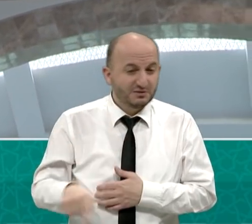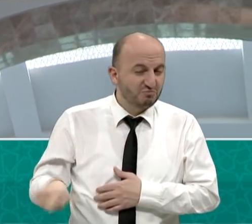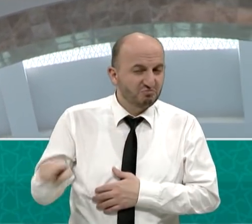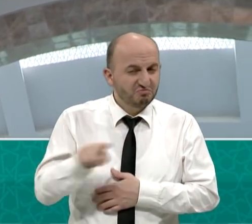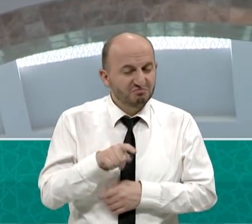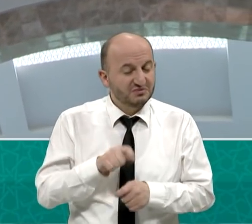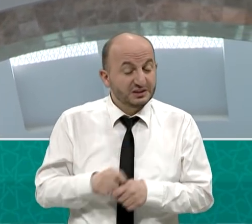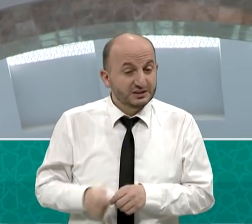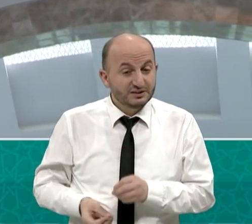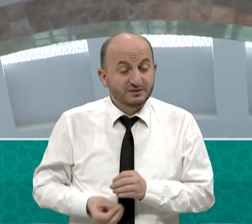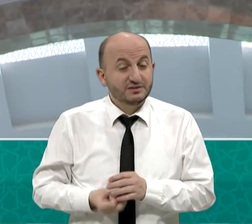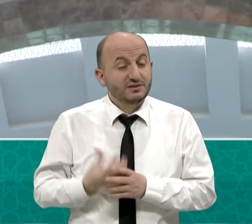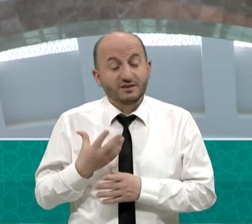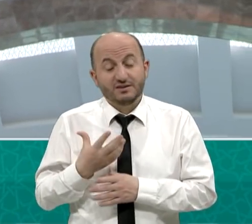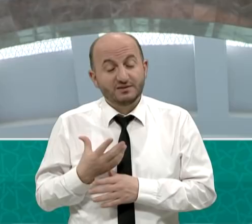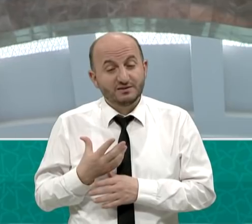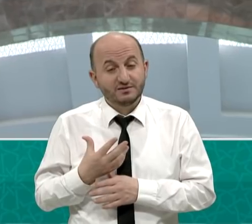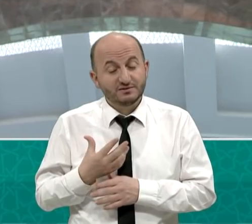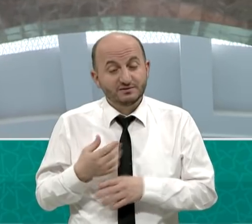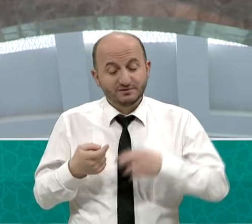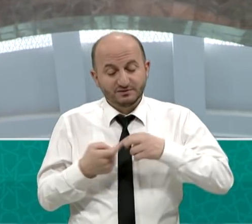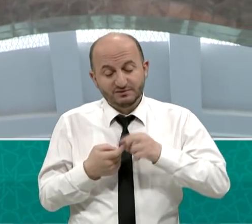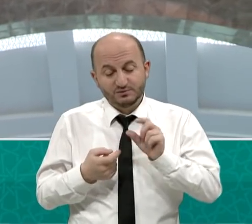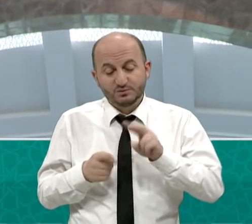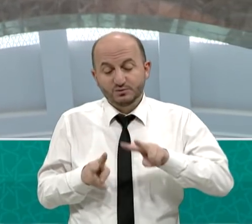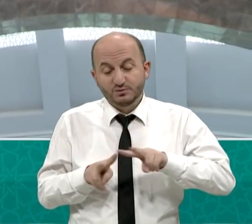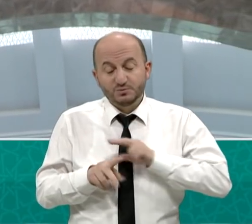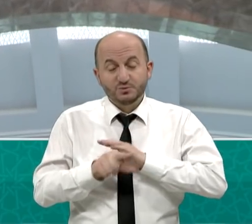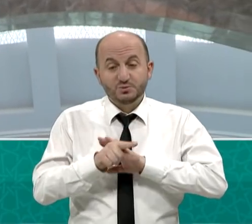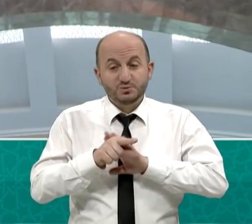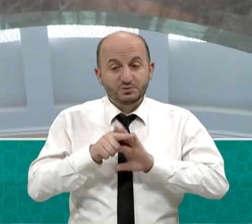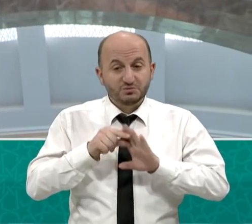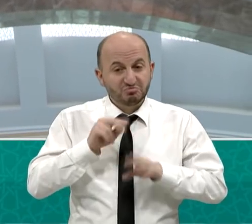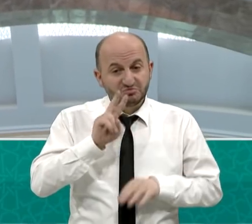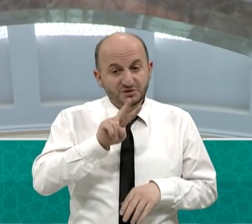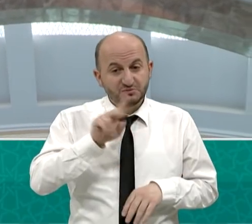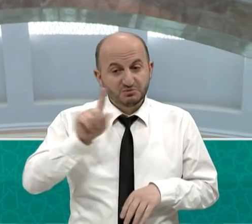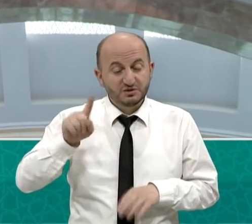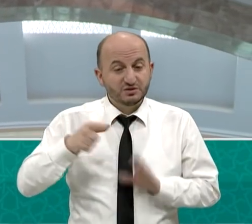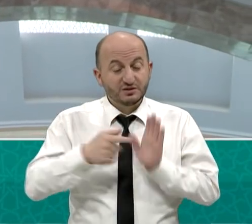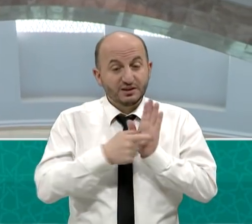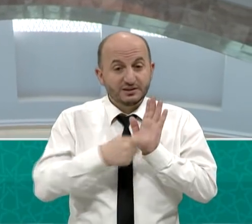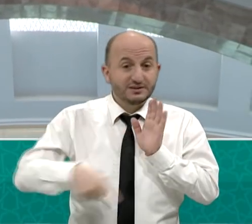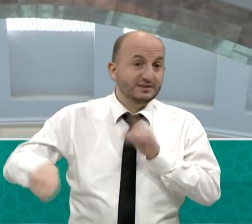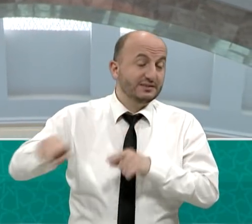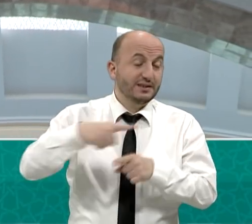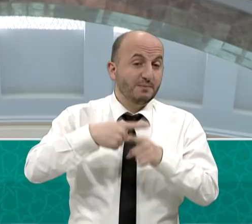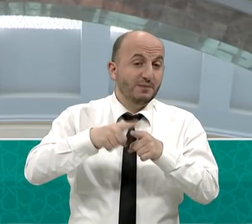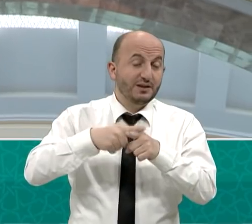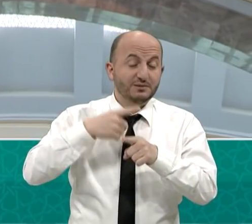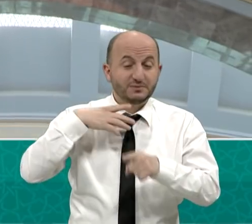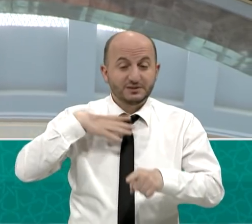yaratarak, mesela bununla alakalı Rum suresinin 21. ayetini sizlerle paylaşmak isterim. Ayeti